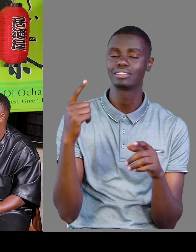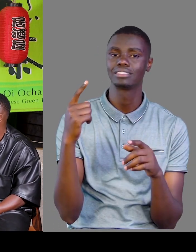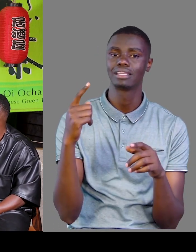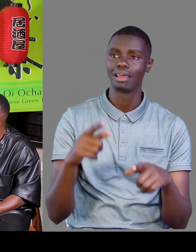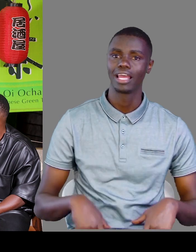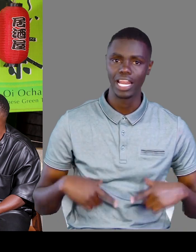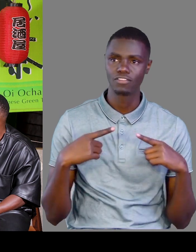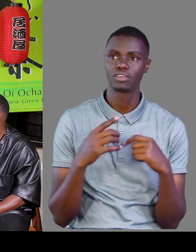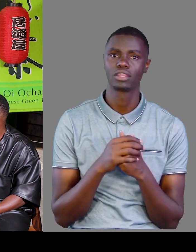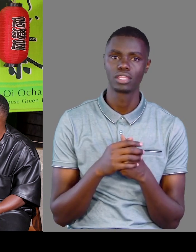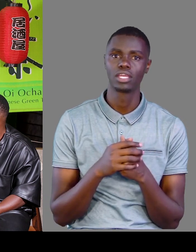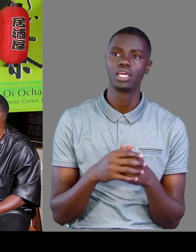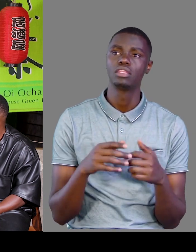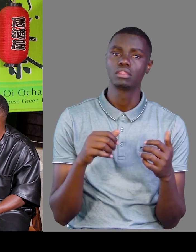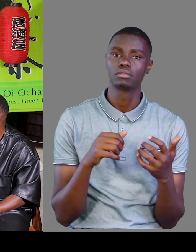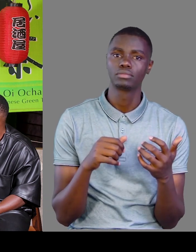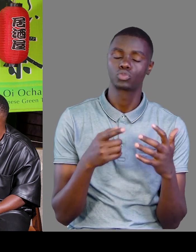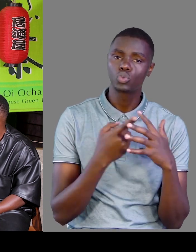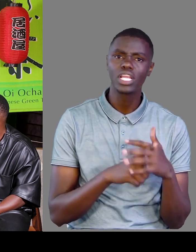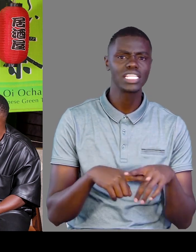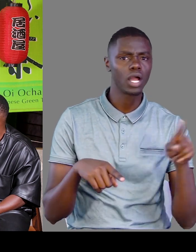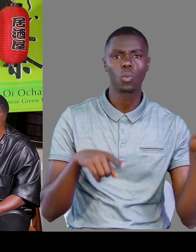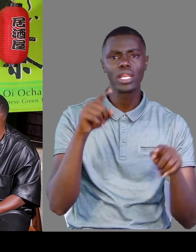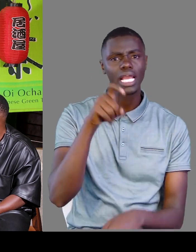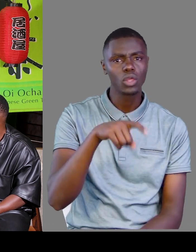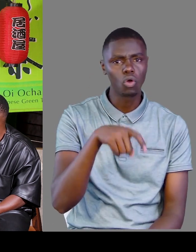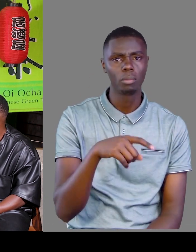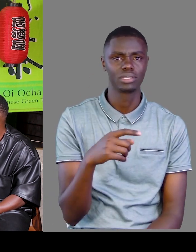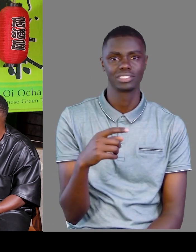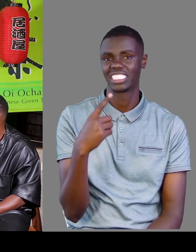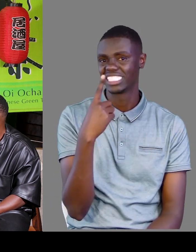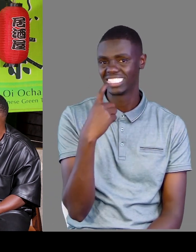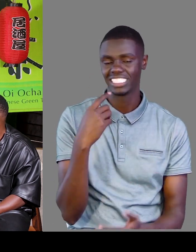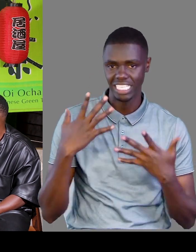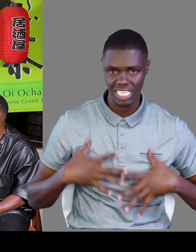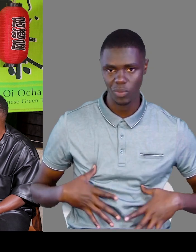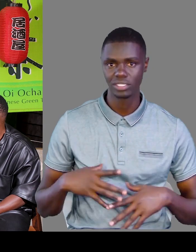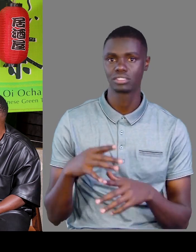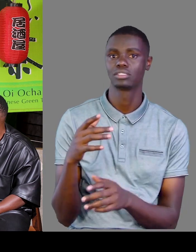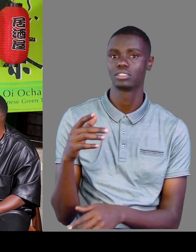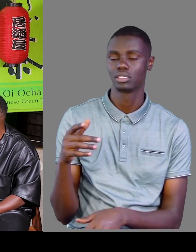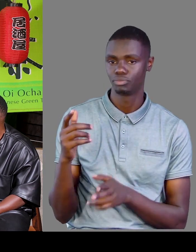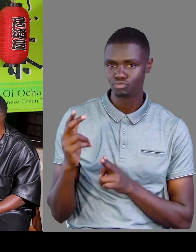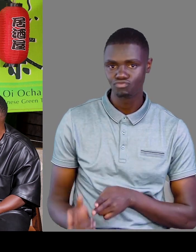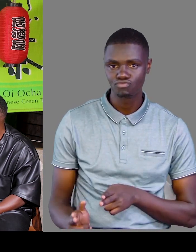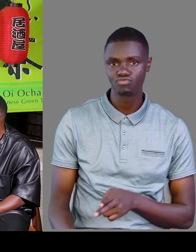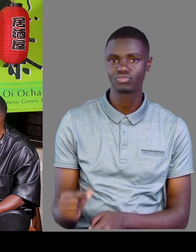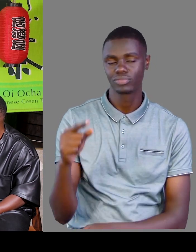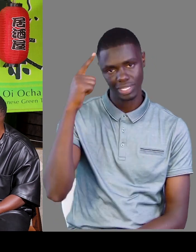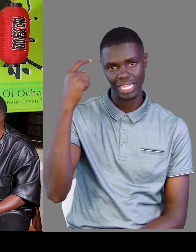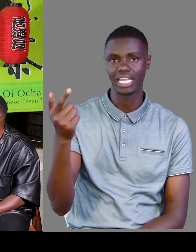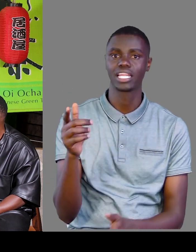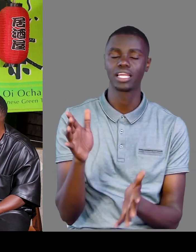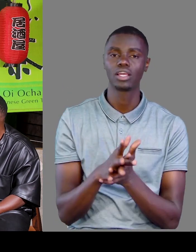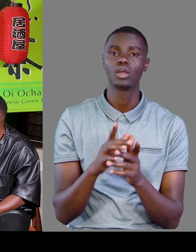tulianza na kwenda Wadhi Gikosh kubaya manguo, shati ya white, trawe ya grey, na viatu tulikuwa tunaomba na viatu